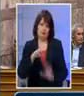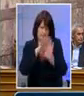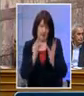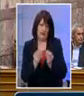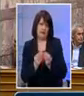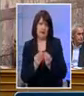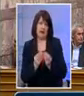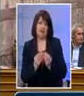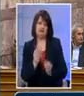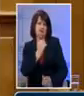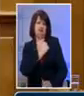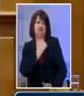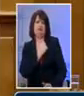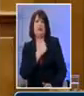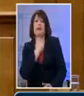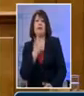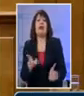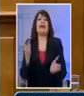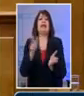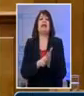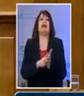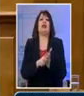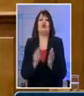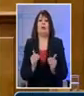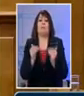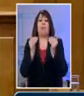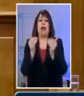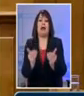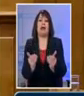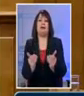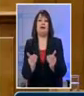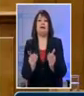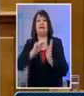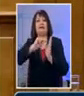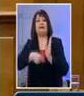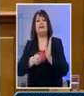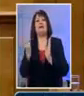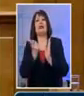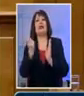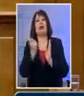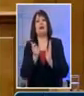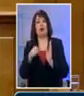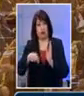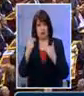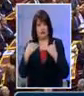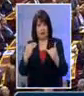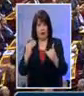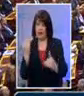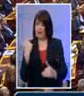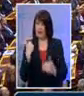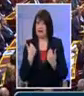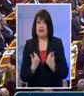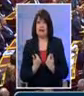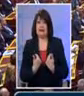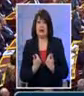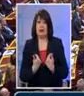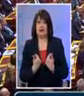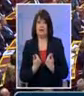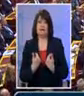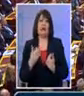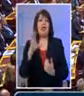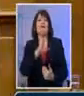δεν απέτησα ποτέ την κύρωση της παράτασης της δανειακής σύμβασης στο Ελληνικό Κοινοβούλιο. Αν δεν τη ζητούν όμως οι